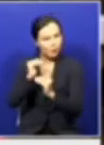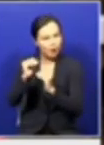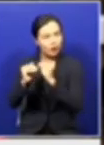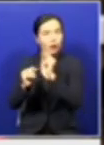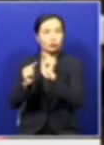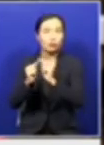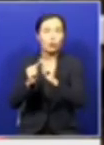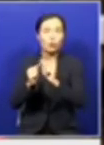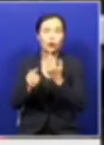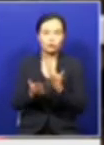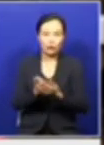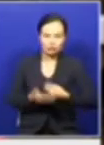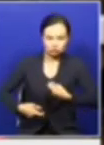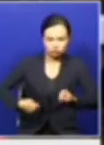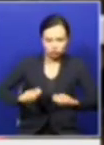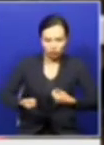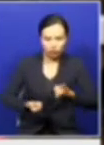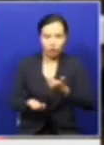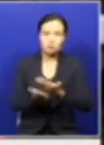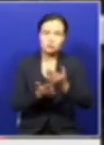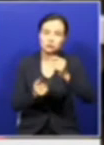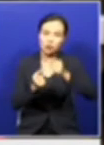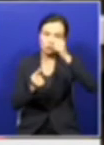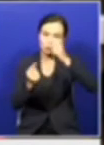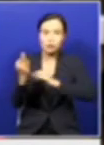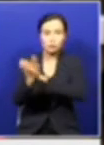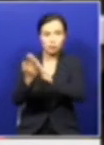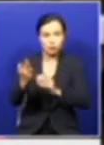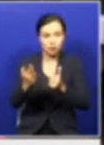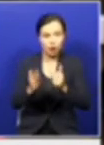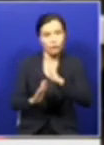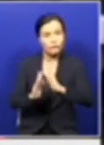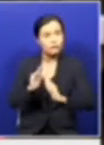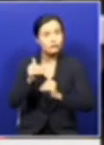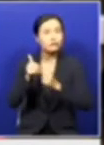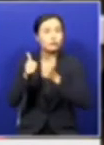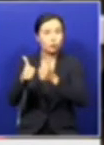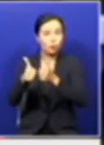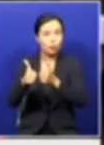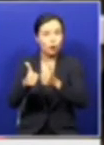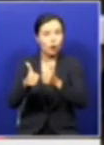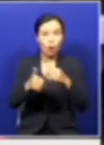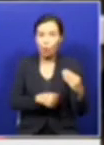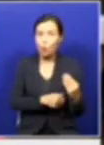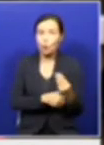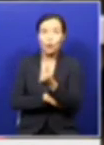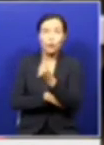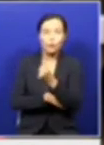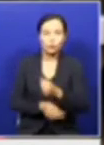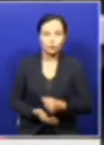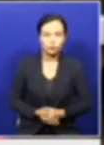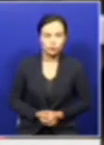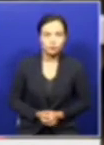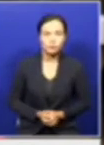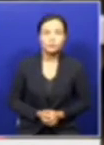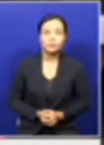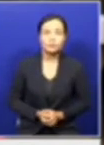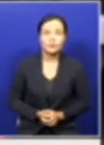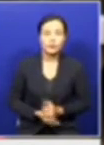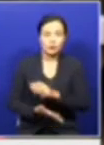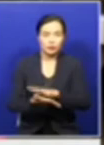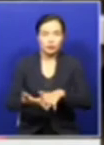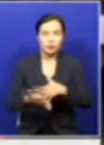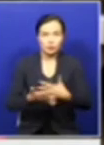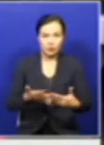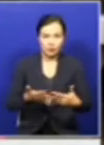กำลังซื้อภายในประเทศให้มีการฟื้นตัวกลับมาเร็วมากยิ่งขึ้นฉะนั้นมาตรการท